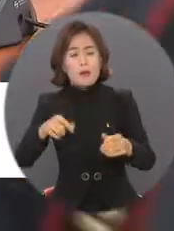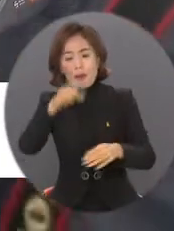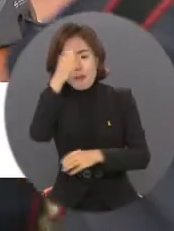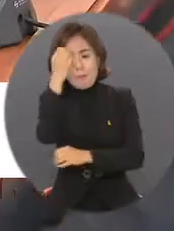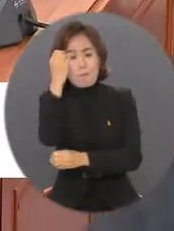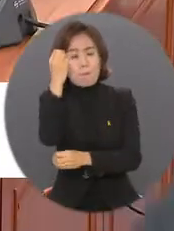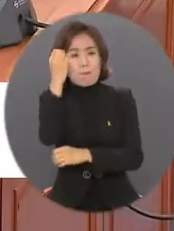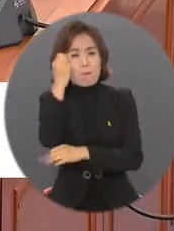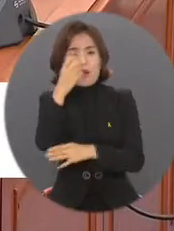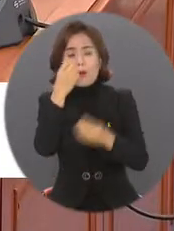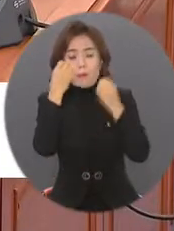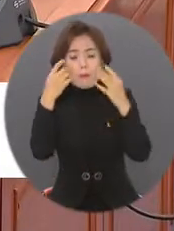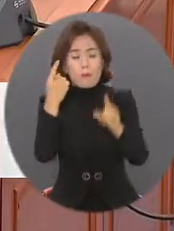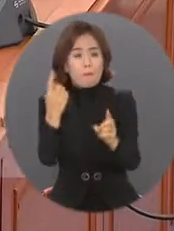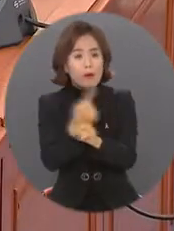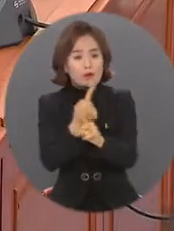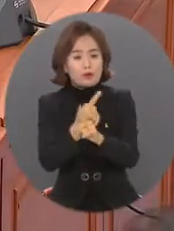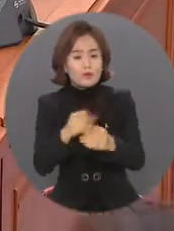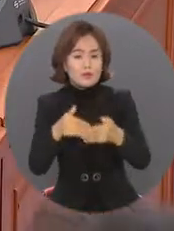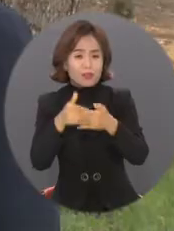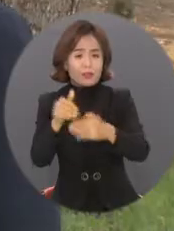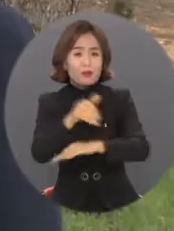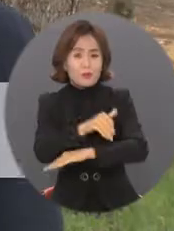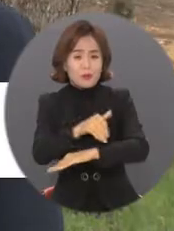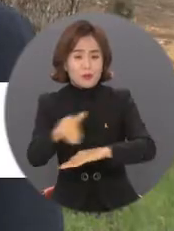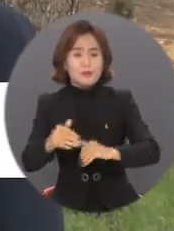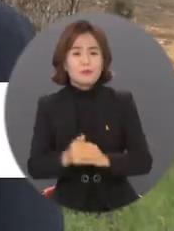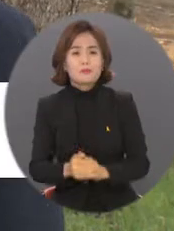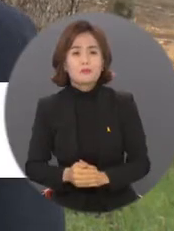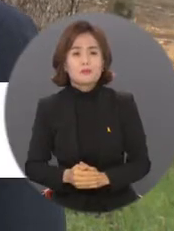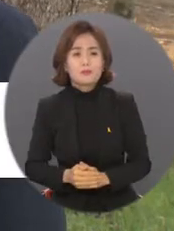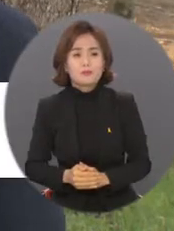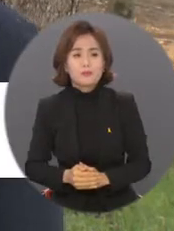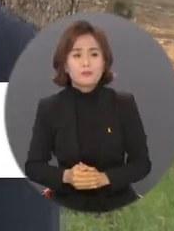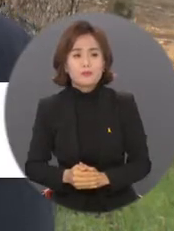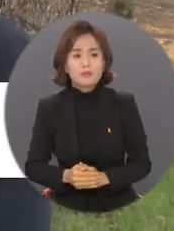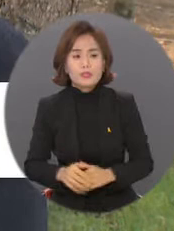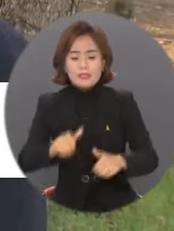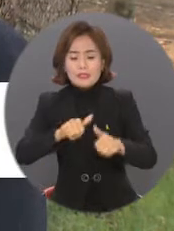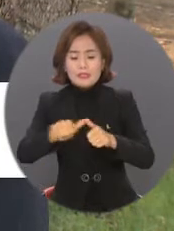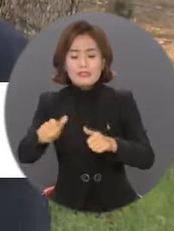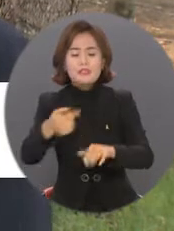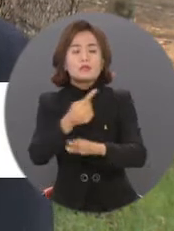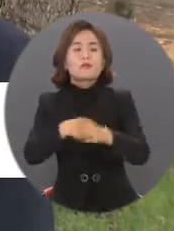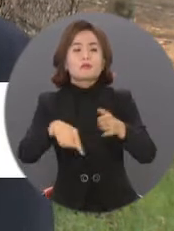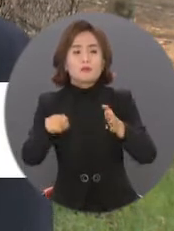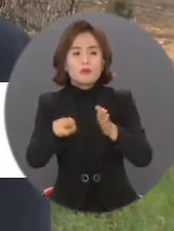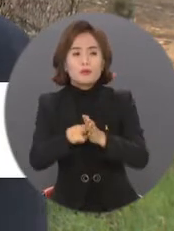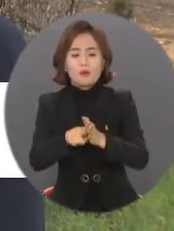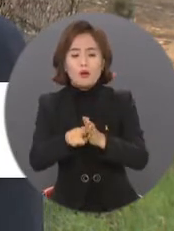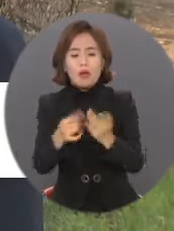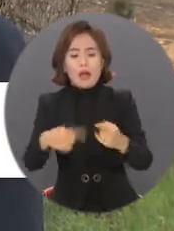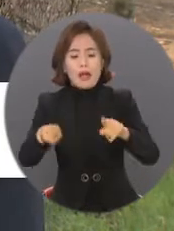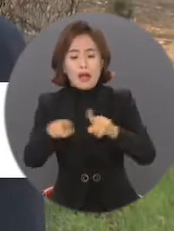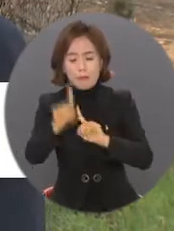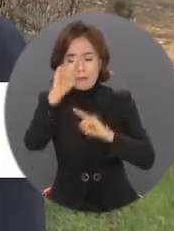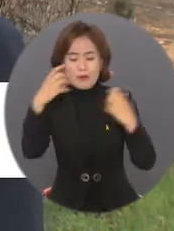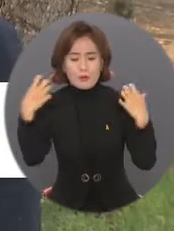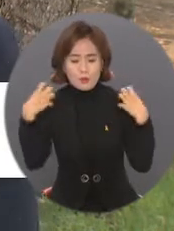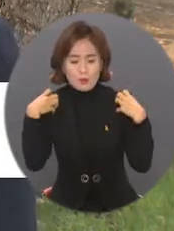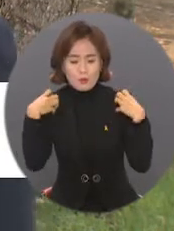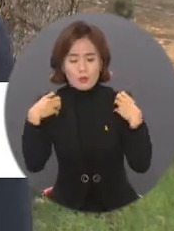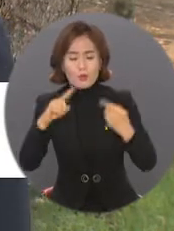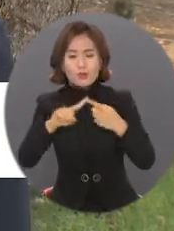정도 구성을 제안할 수 있다는 전망이 나옵니다 승리를 담보하기 위한 플랫폼을 만든다고 했을 때 공동 정부 개헌 을 매개로